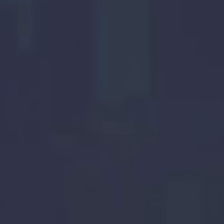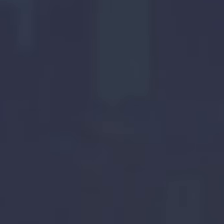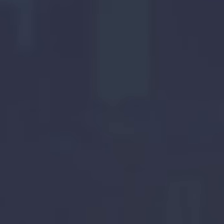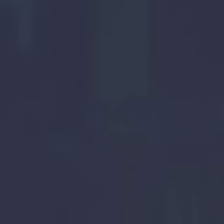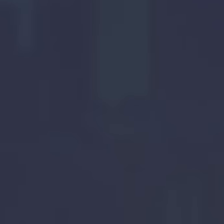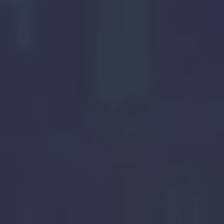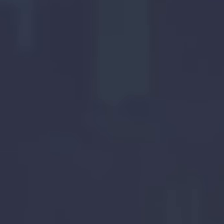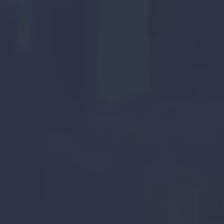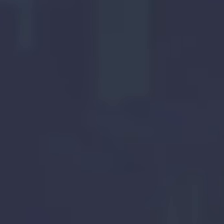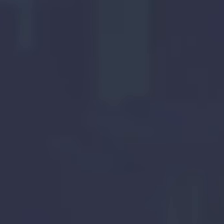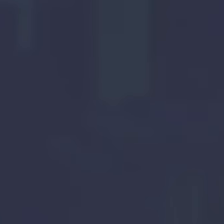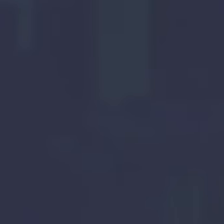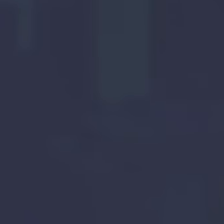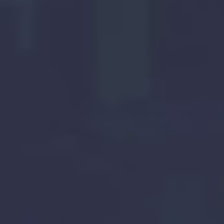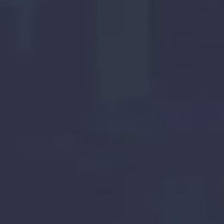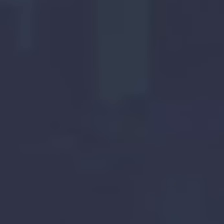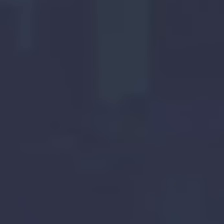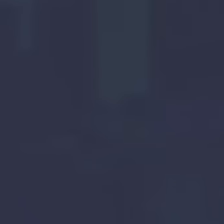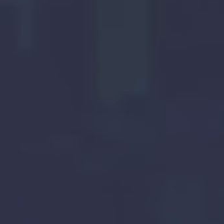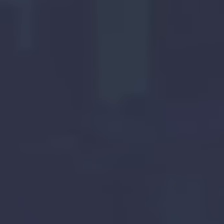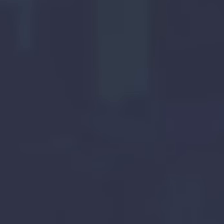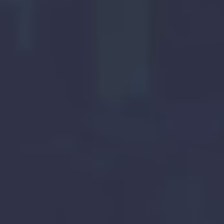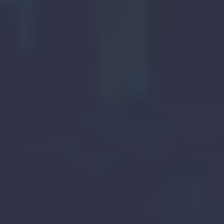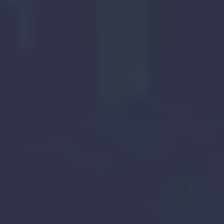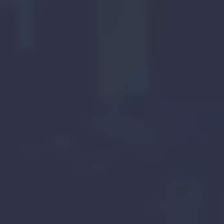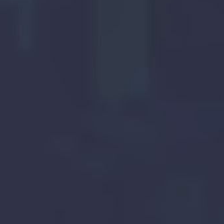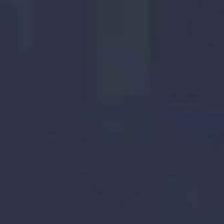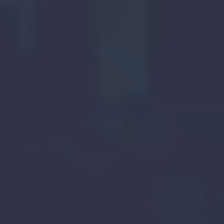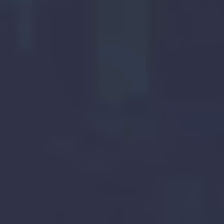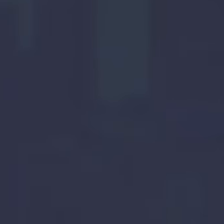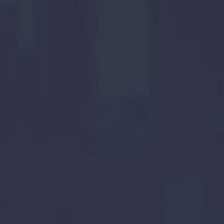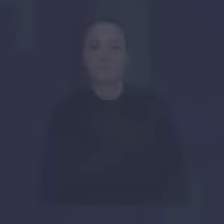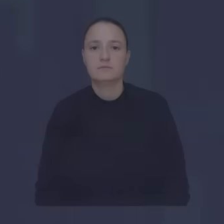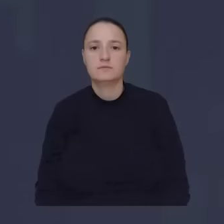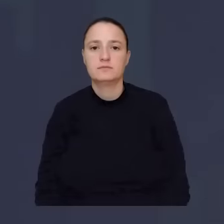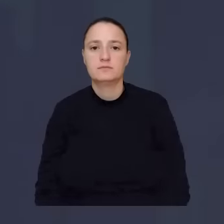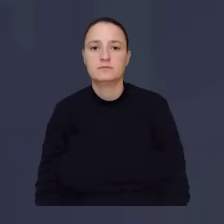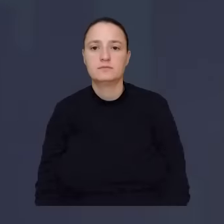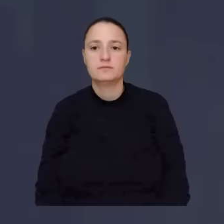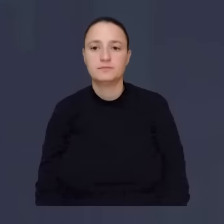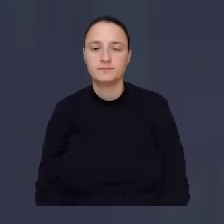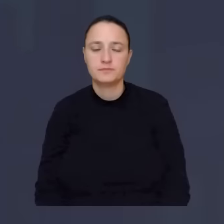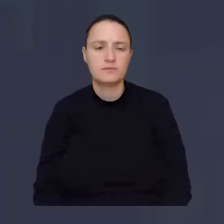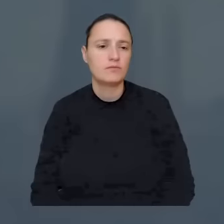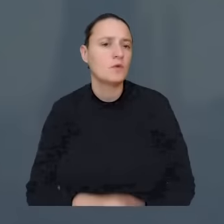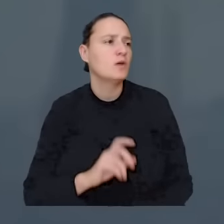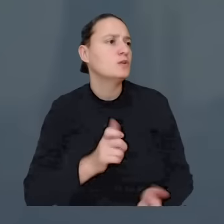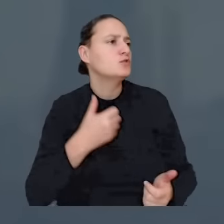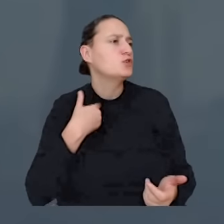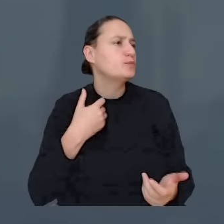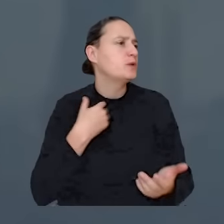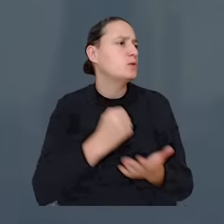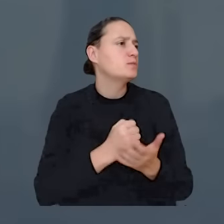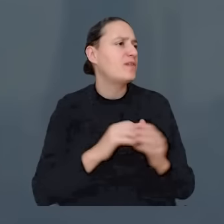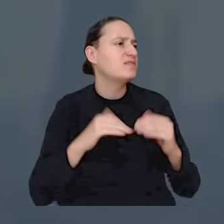kolejny róż co się wypowiadał No kpiąca oczywiście jak zwykle ironizuj i tam wielkość różki tak no to